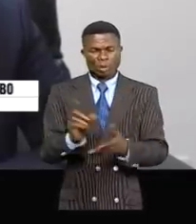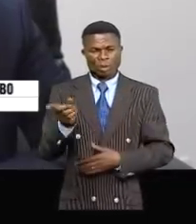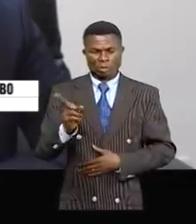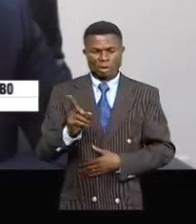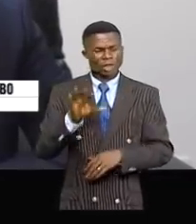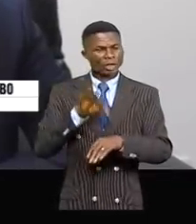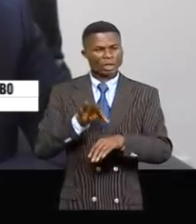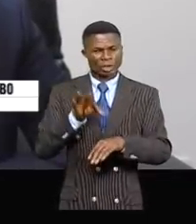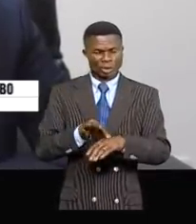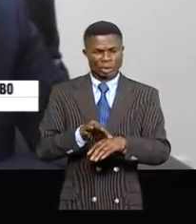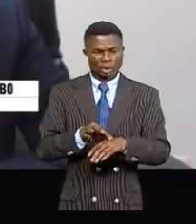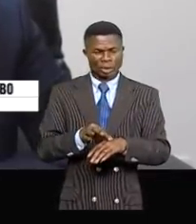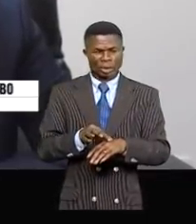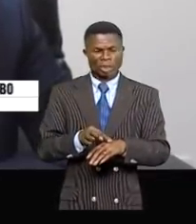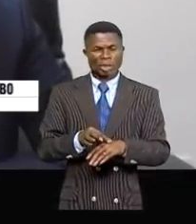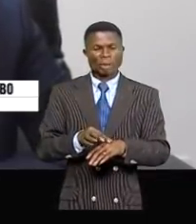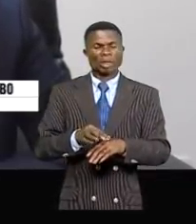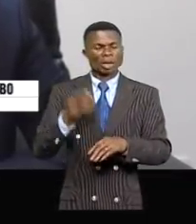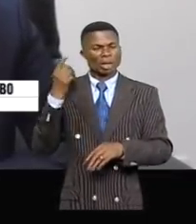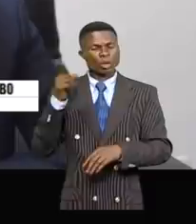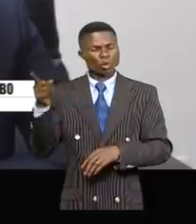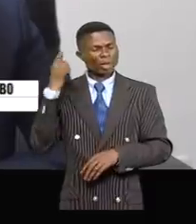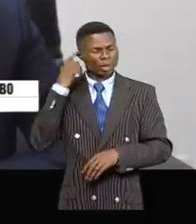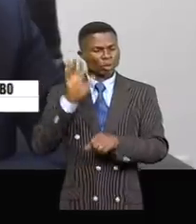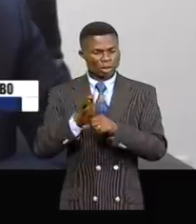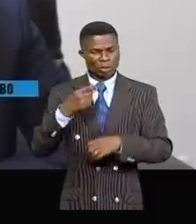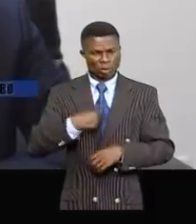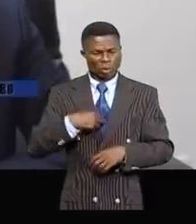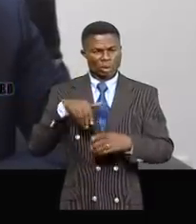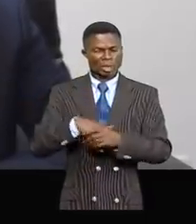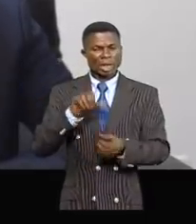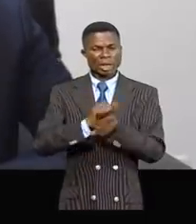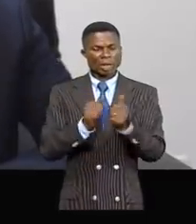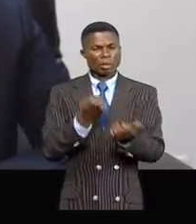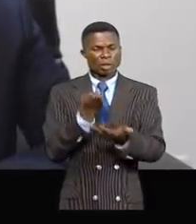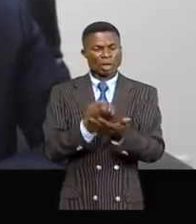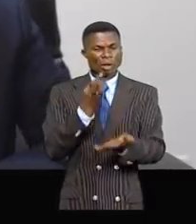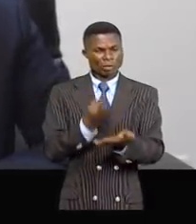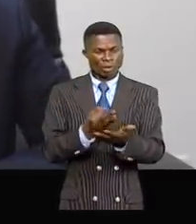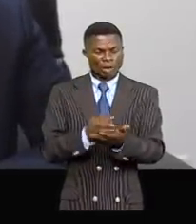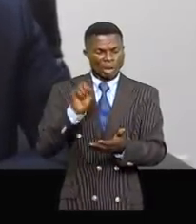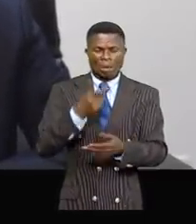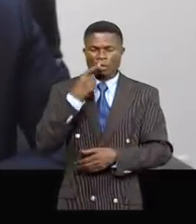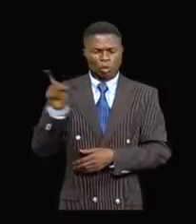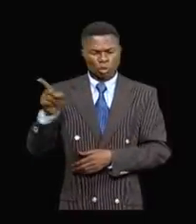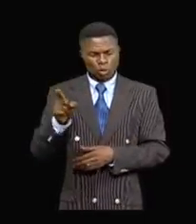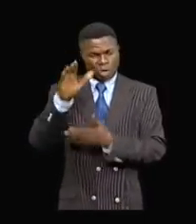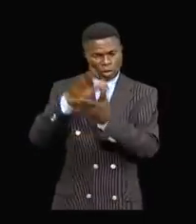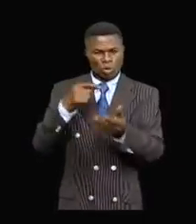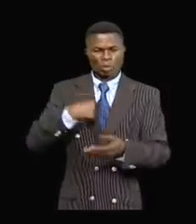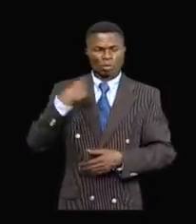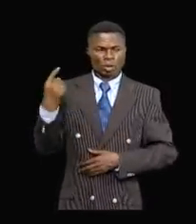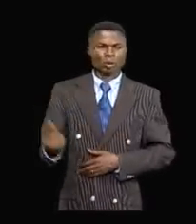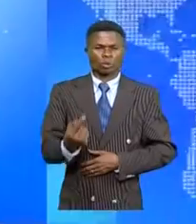privilège d'avoir toujours été écouté par Thomas Lokondo, surtout dans mon secteur économico-financier. S'il veut dire un mot, il s'est référé à moi.